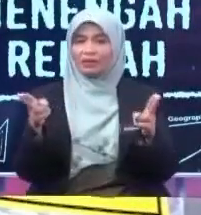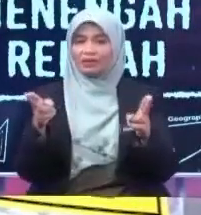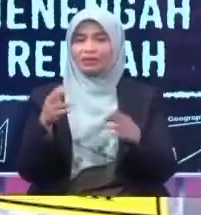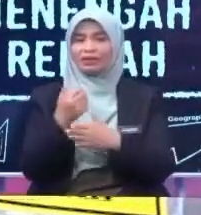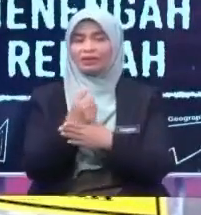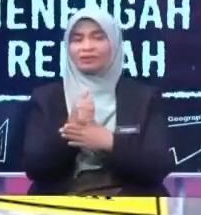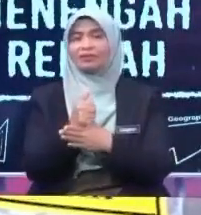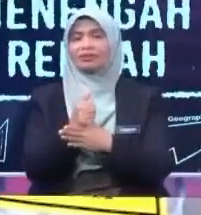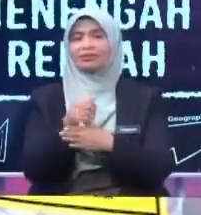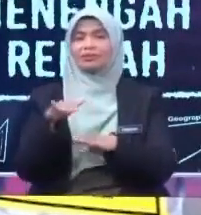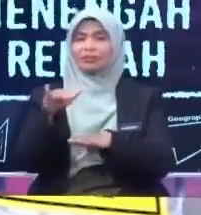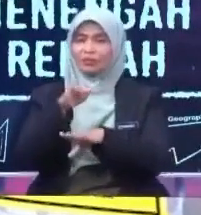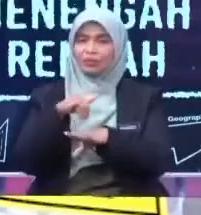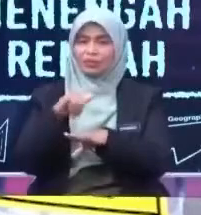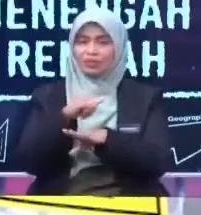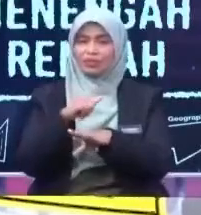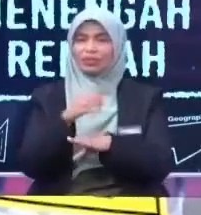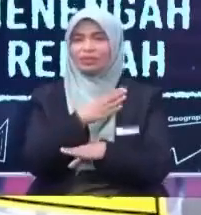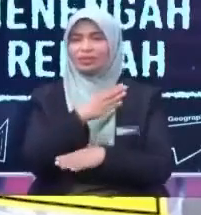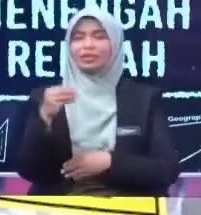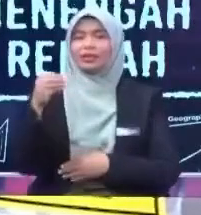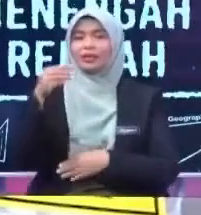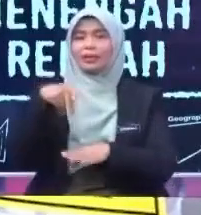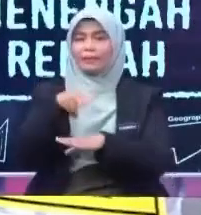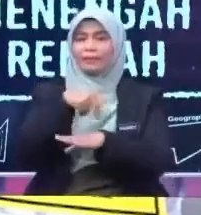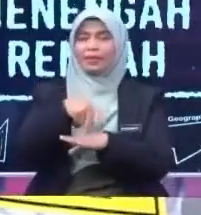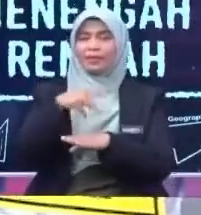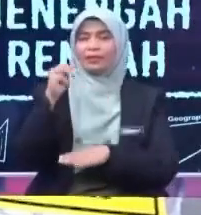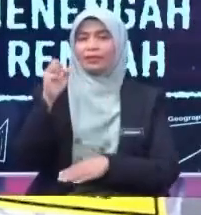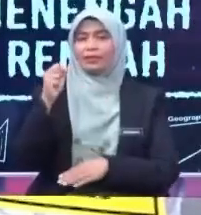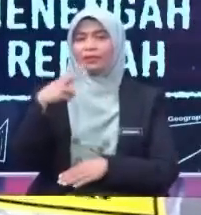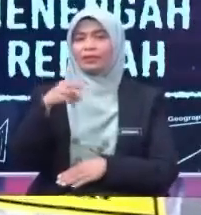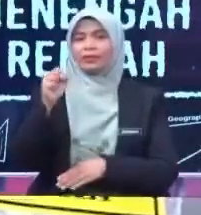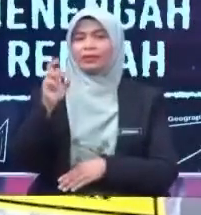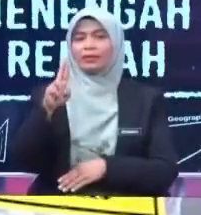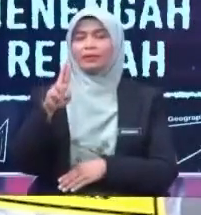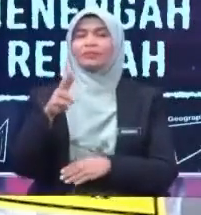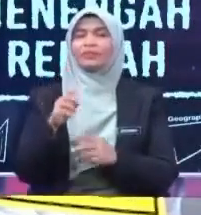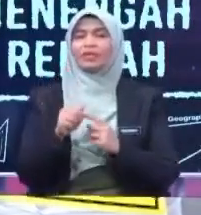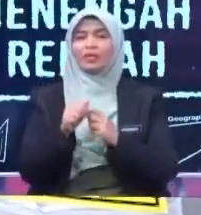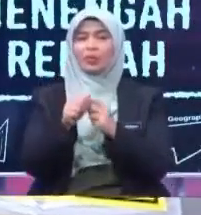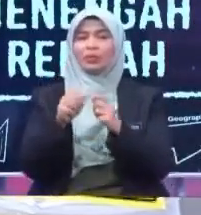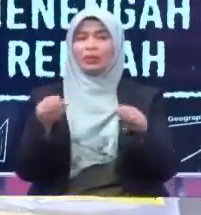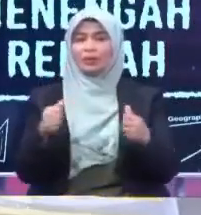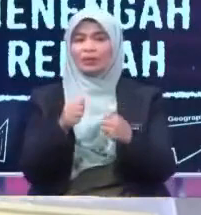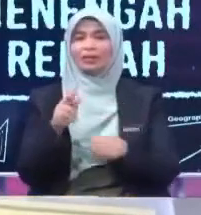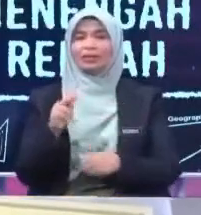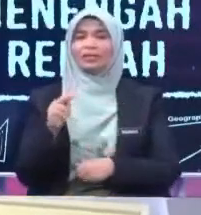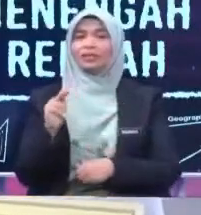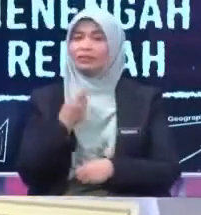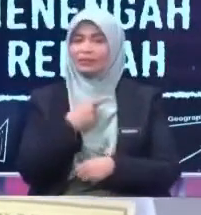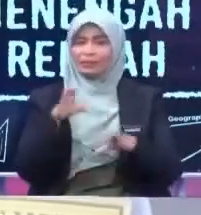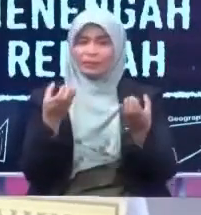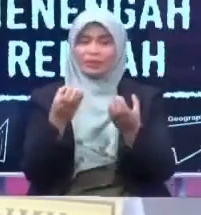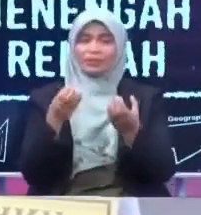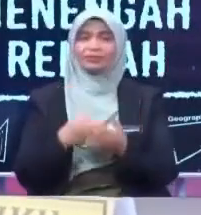syurga. Jadi orang yang nak melalui titian sirat ni ada pelbagai, dia mengikut kepada amalan-amalan yang kita buat.